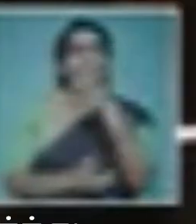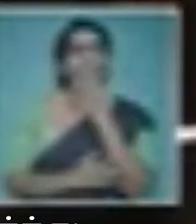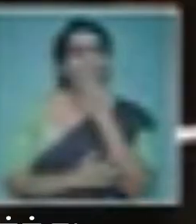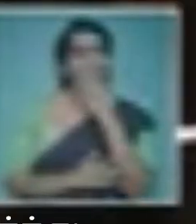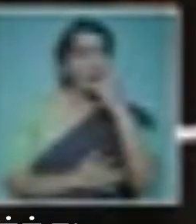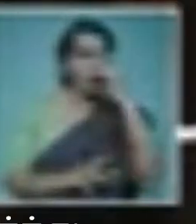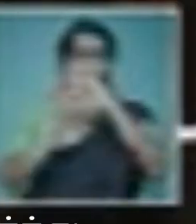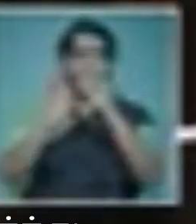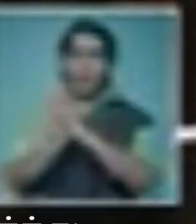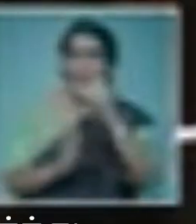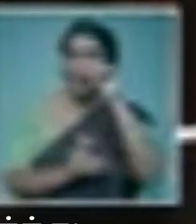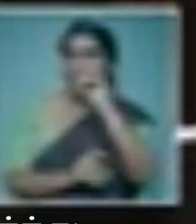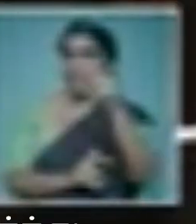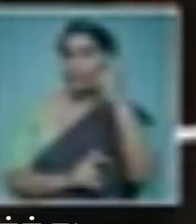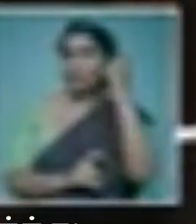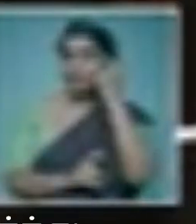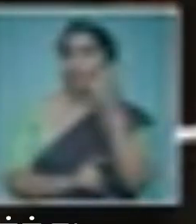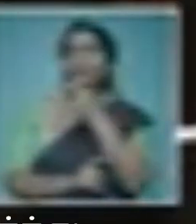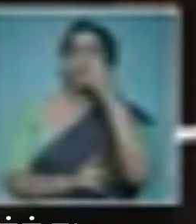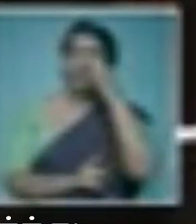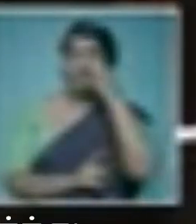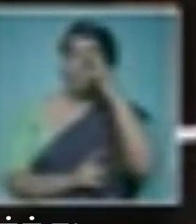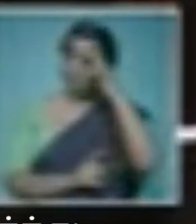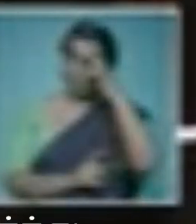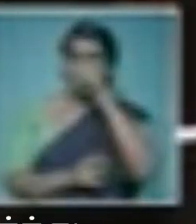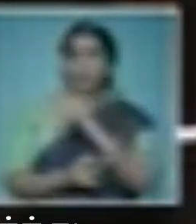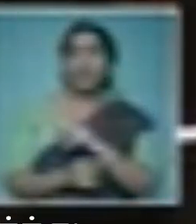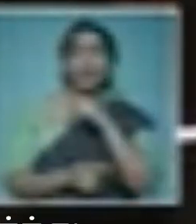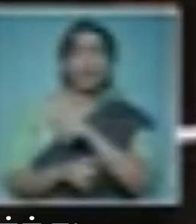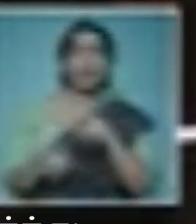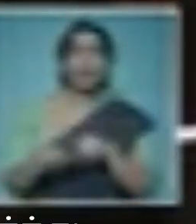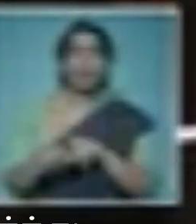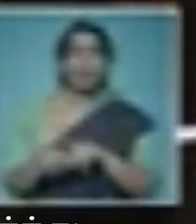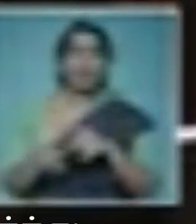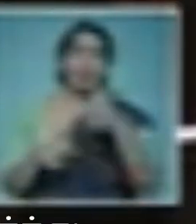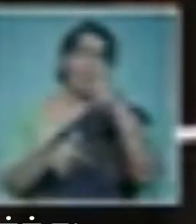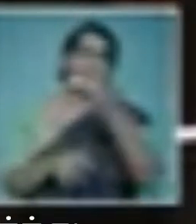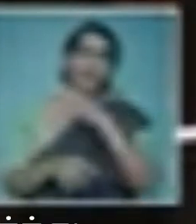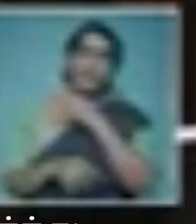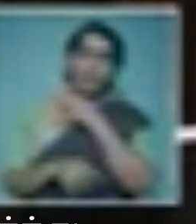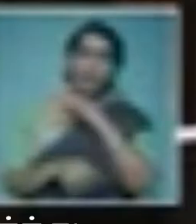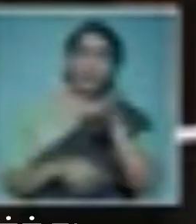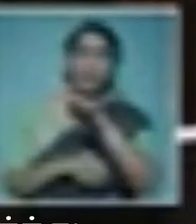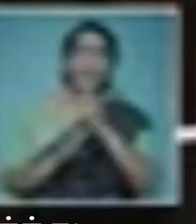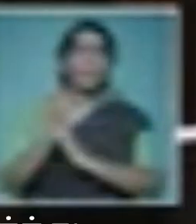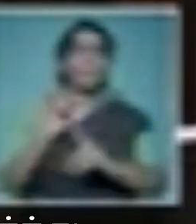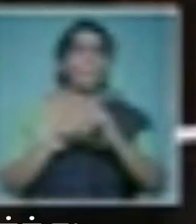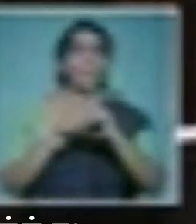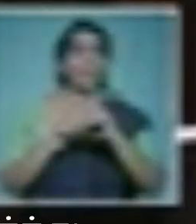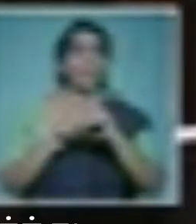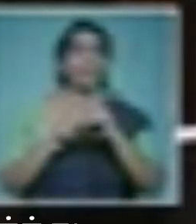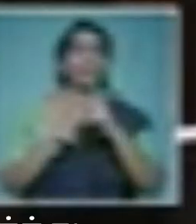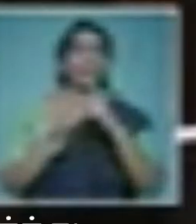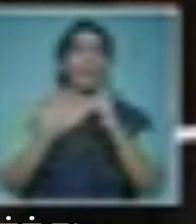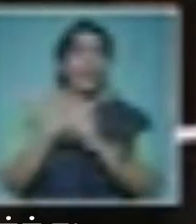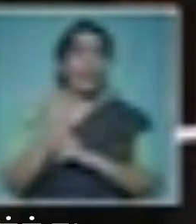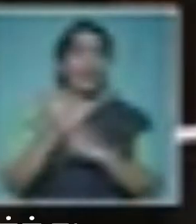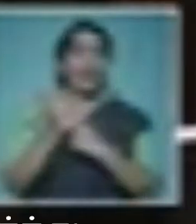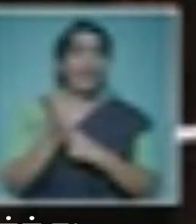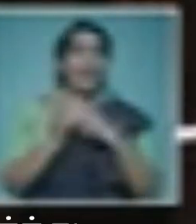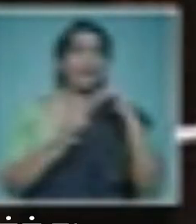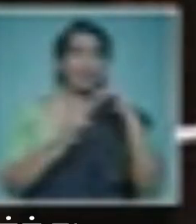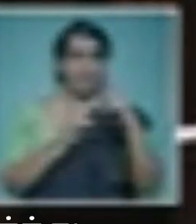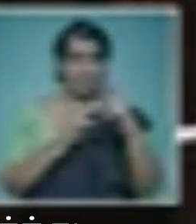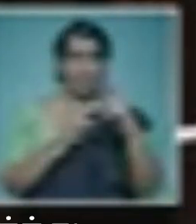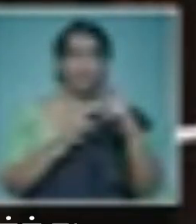එතුමා දන්නවා මේ ඇත්ත කියලා ඒ වගේම තව කියනවා නම් මීට වඩා මේක තව හොඳම විහිළුව ඉඩම් අමාත්‍යංශ ඉඩම් LRC එකට අයිති ඉඩමක් කරුත්